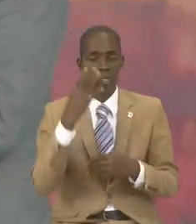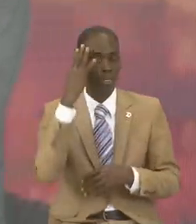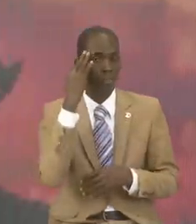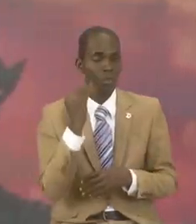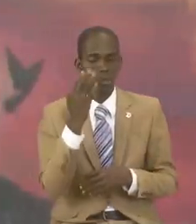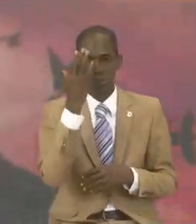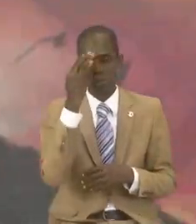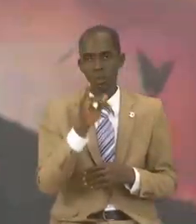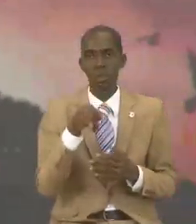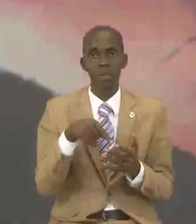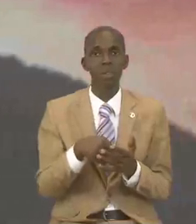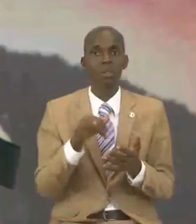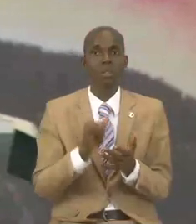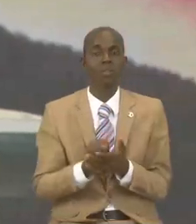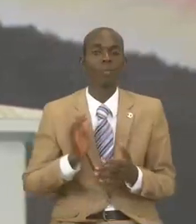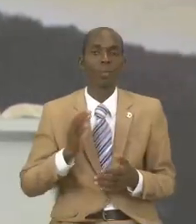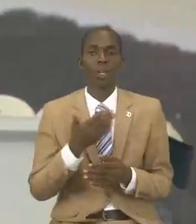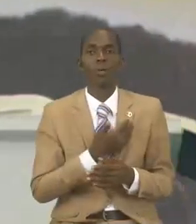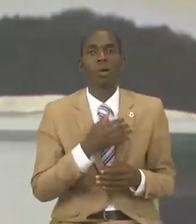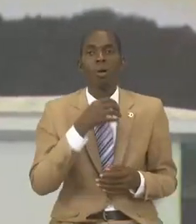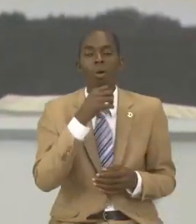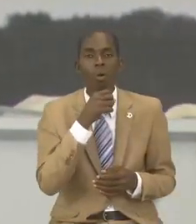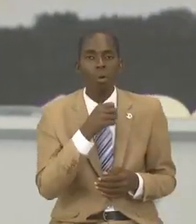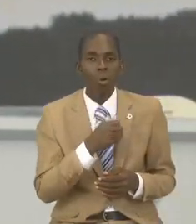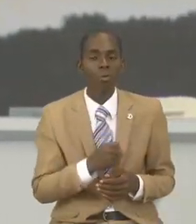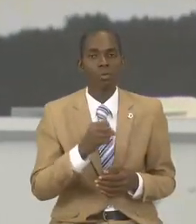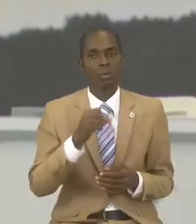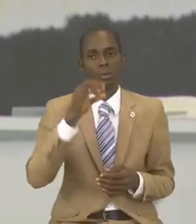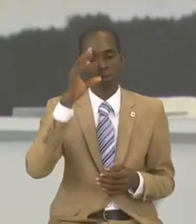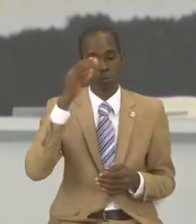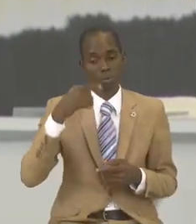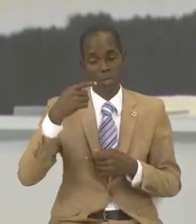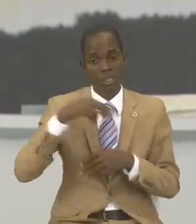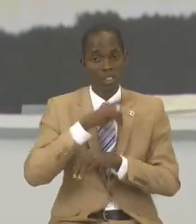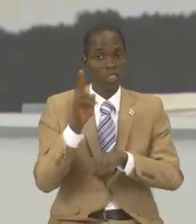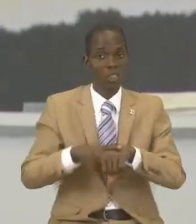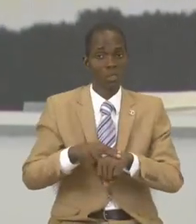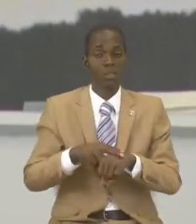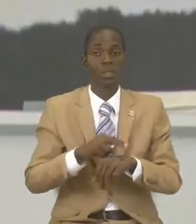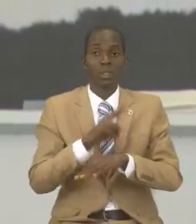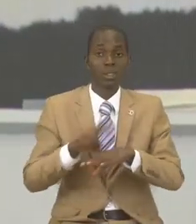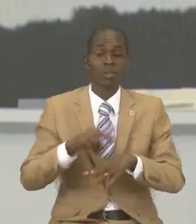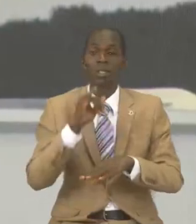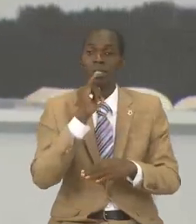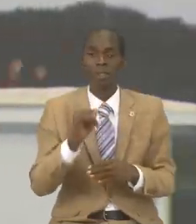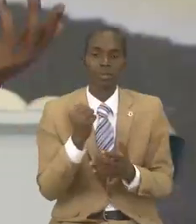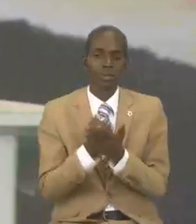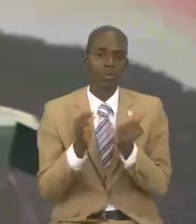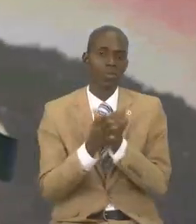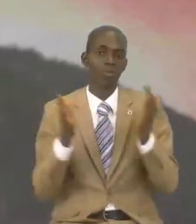l'expérience, sachant que notre vieil homme a été crucifié avec lui,